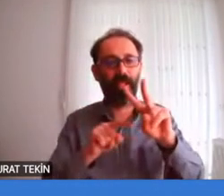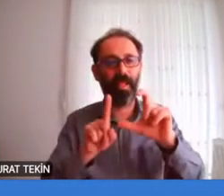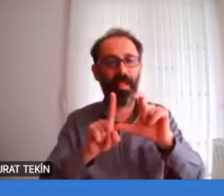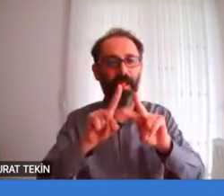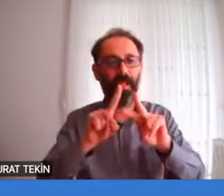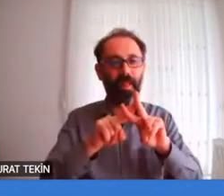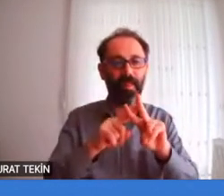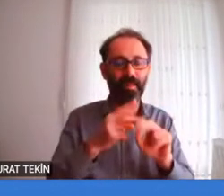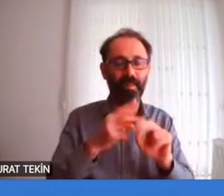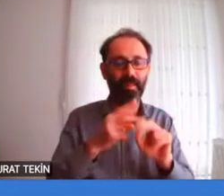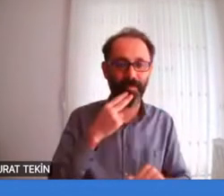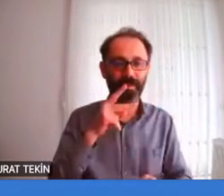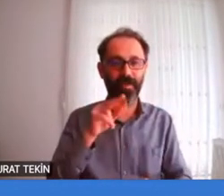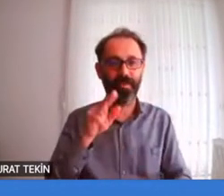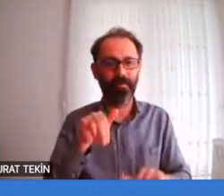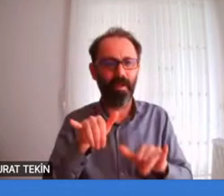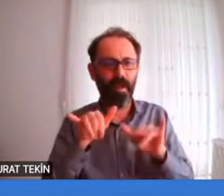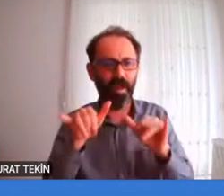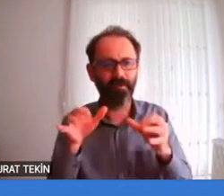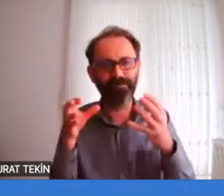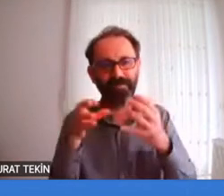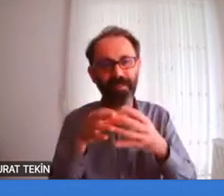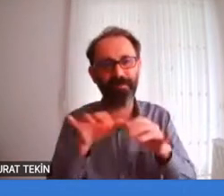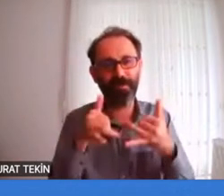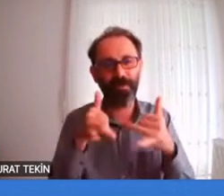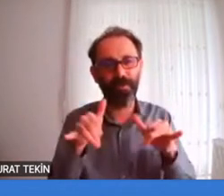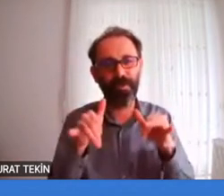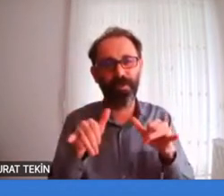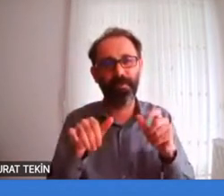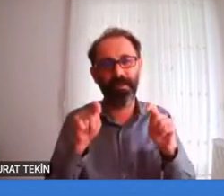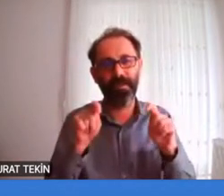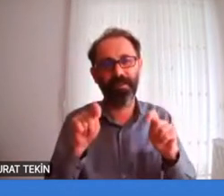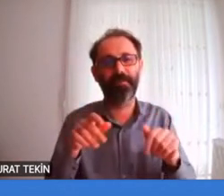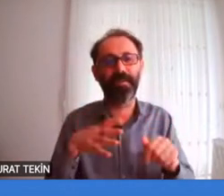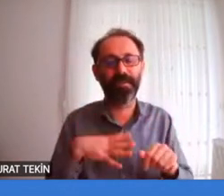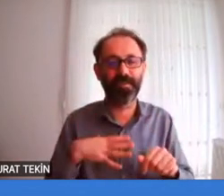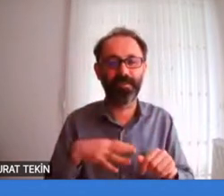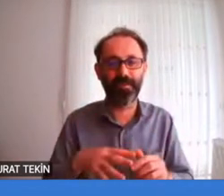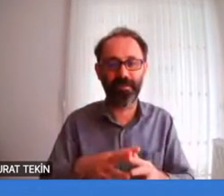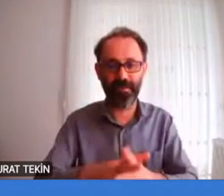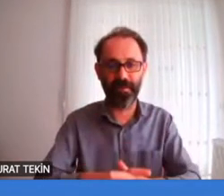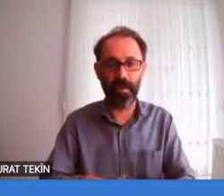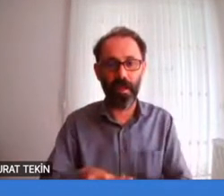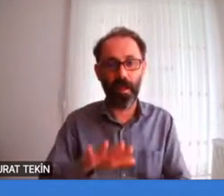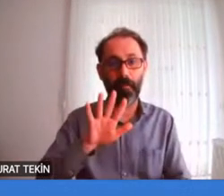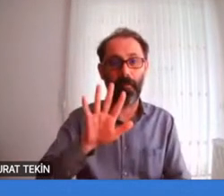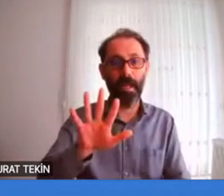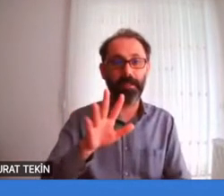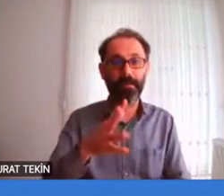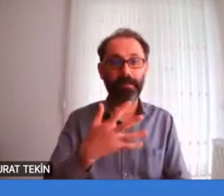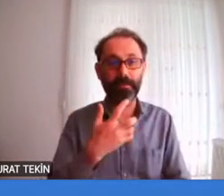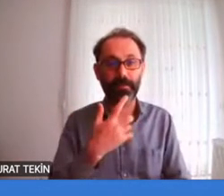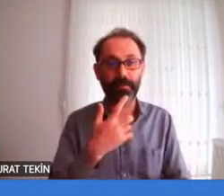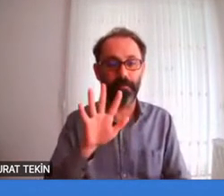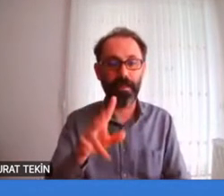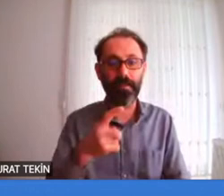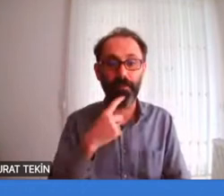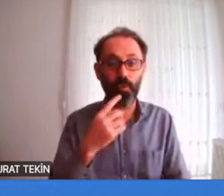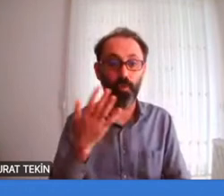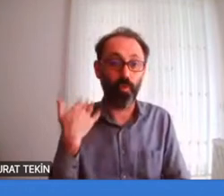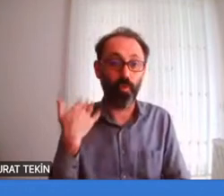mü? Nasıl etkilendin mesela Sevda önünde bir model aldın? 5 yıldır yapıyorum sporu.